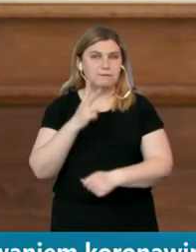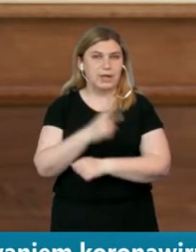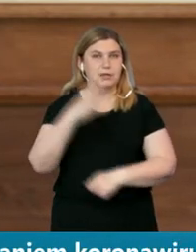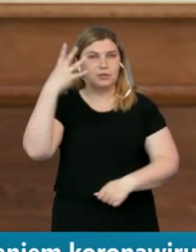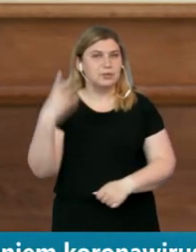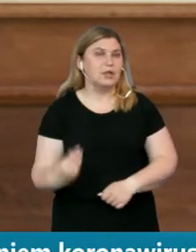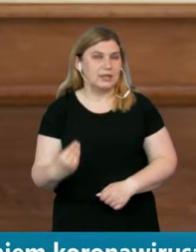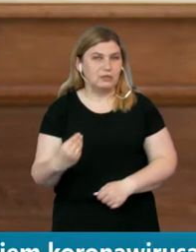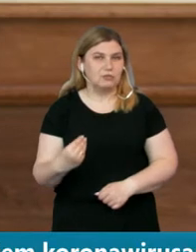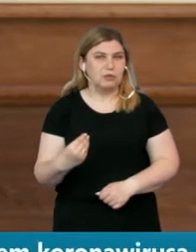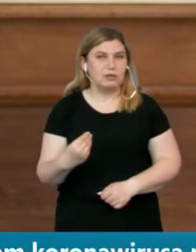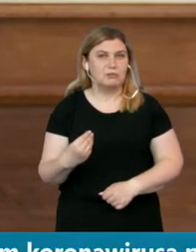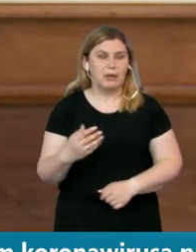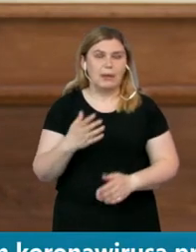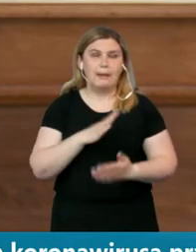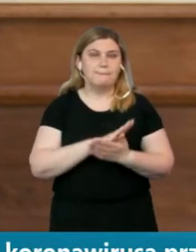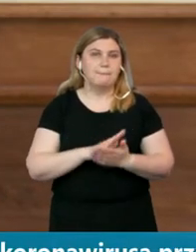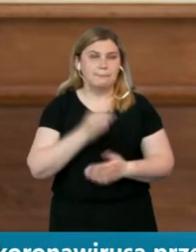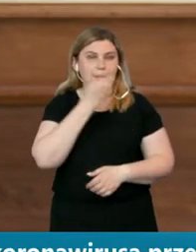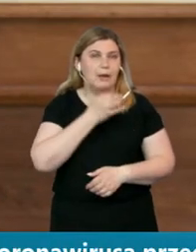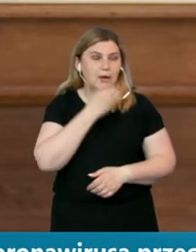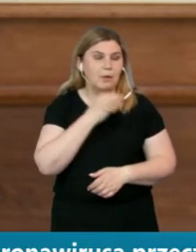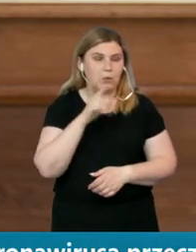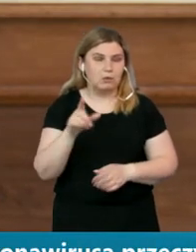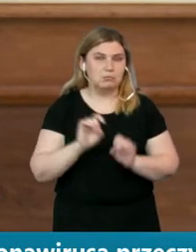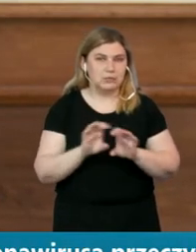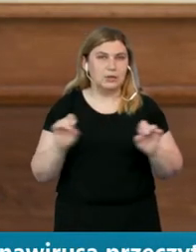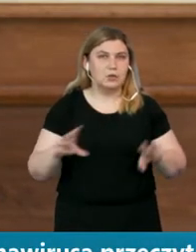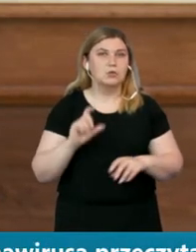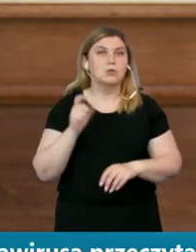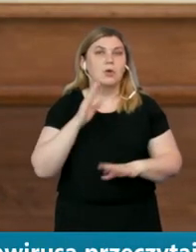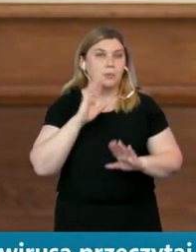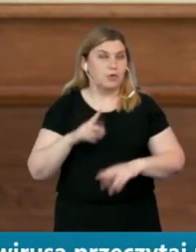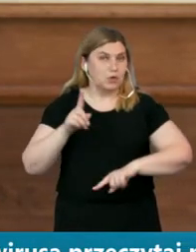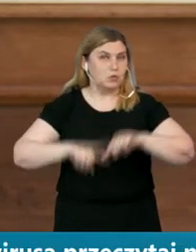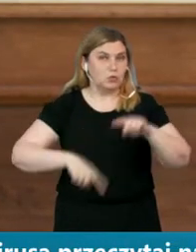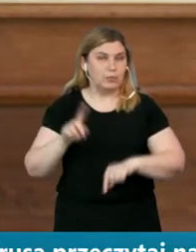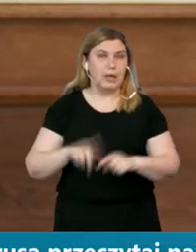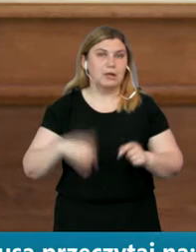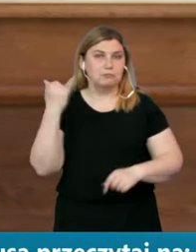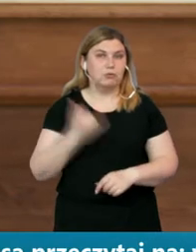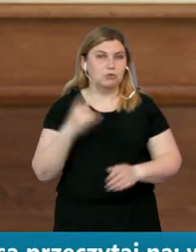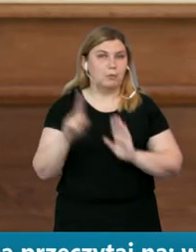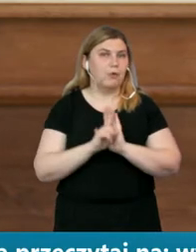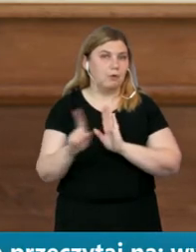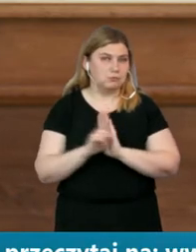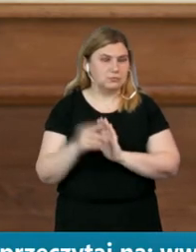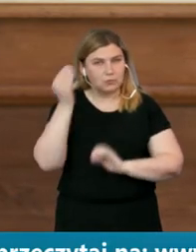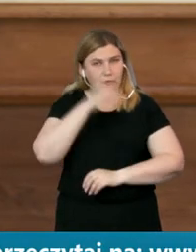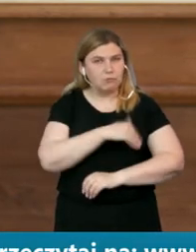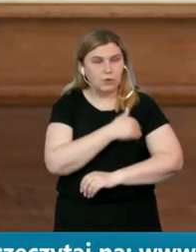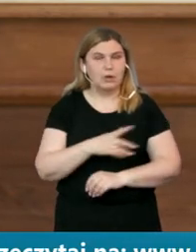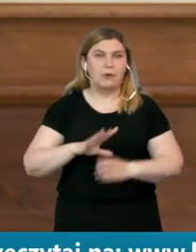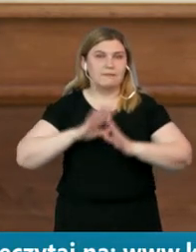z niewielką liczbą zakażeń, co pozwoli nam normalnie funkcjonować dzieciom, chodzić do szkoły, nam wszystkim pracować